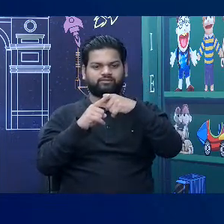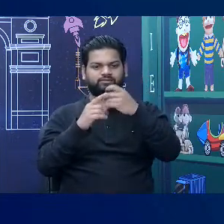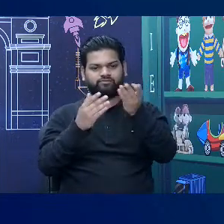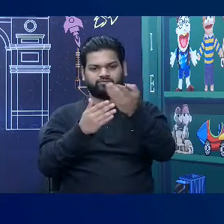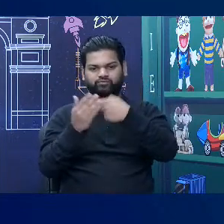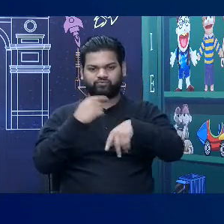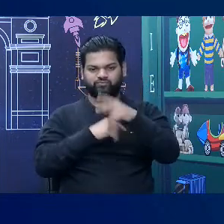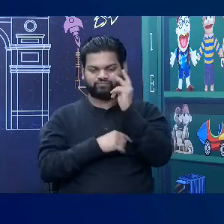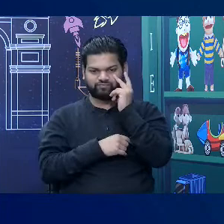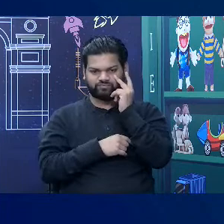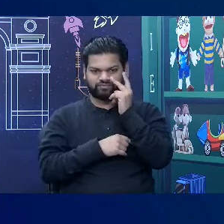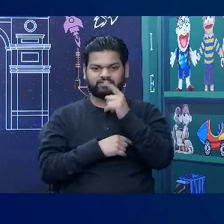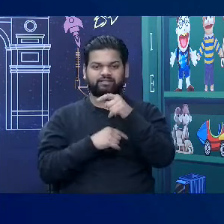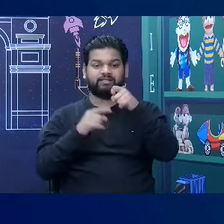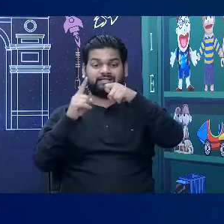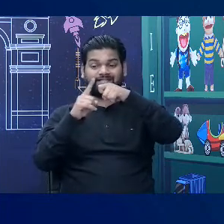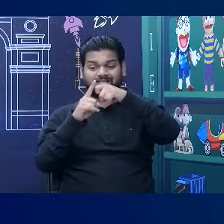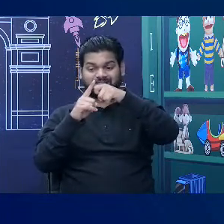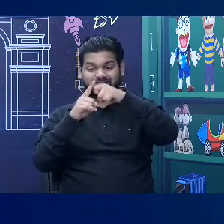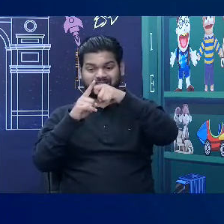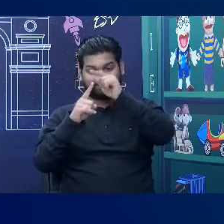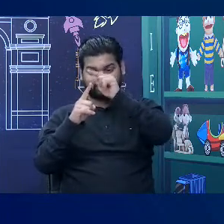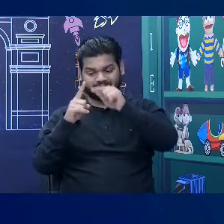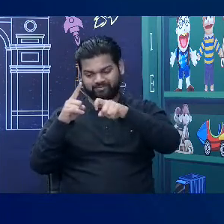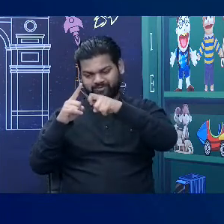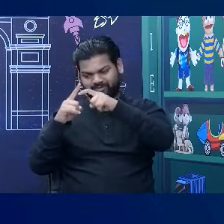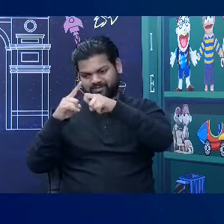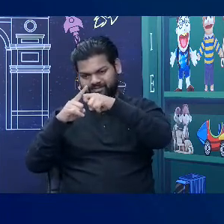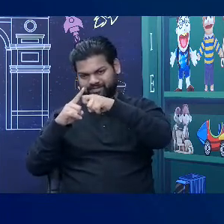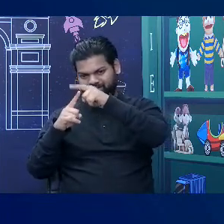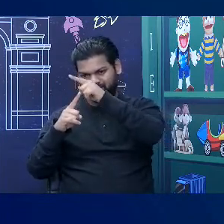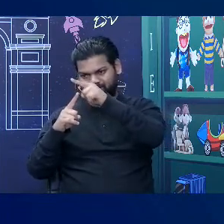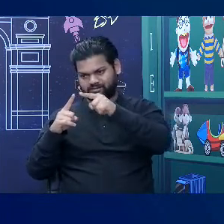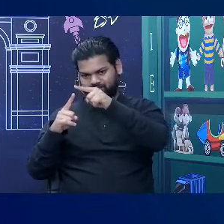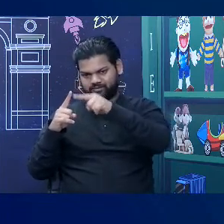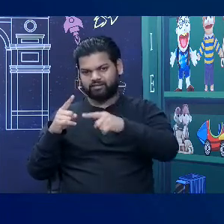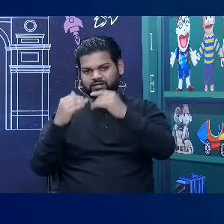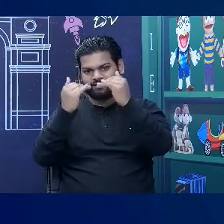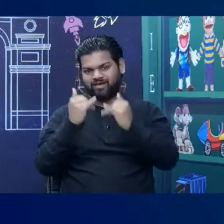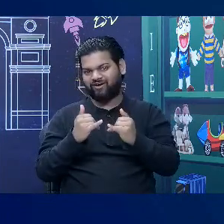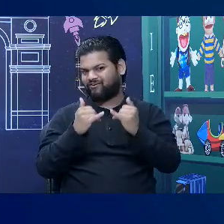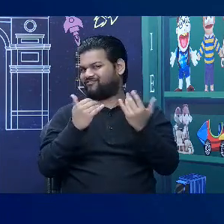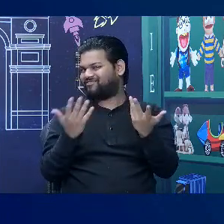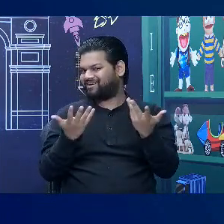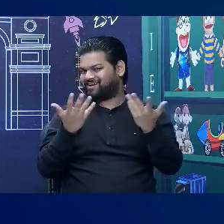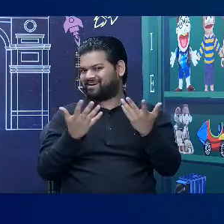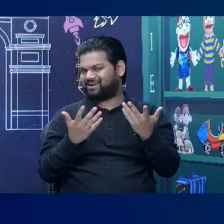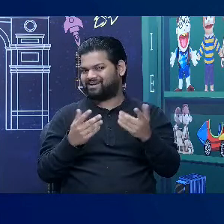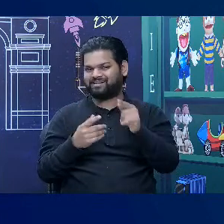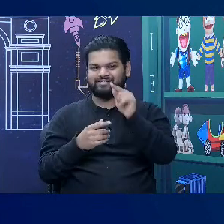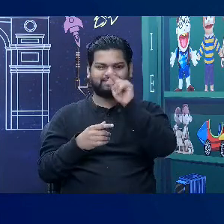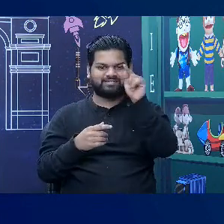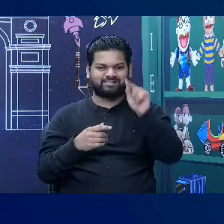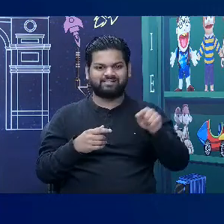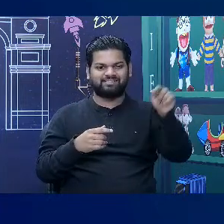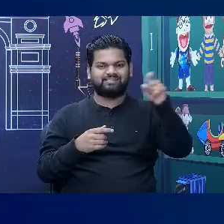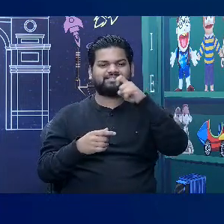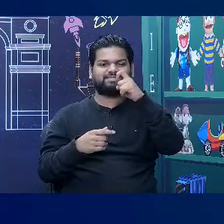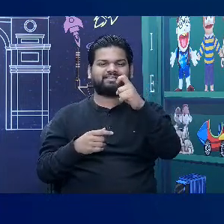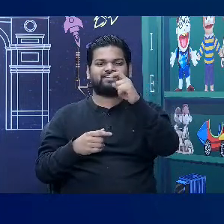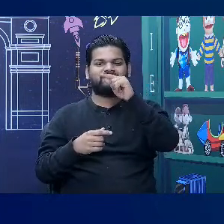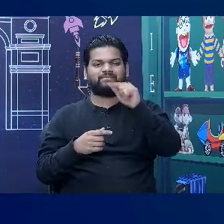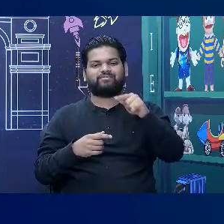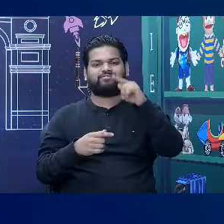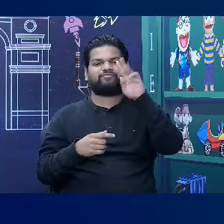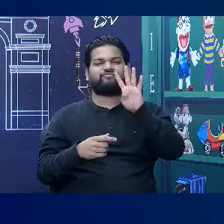के, तो के तो कैंसिल हो गया, तो हमारे पास √7/4 वैल्यू आ गई cos A की। ठीक है,